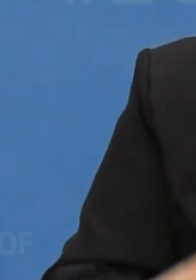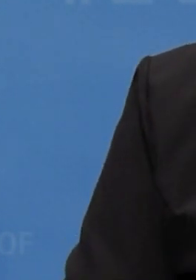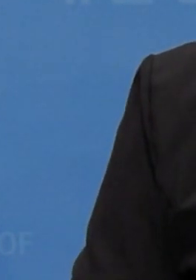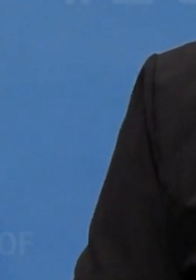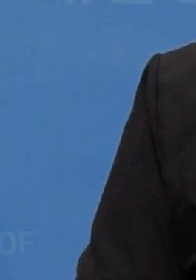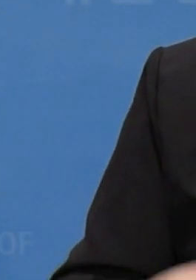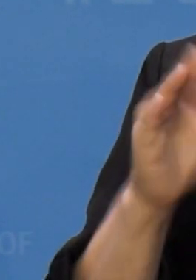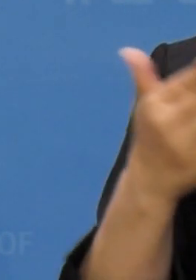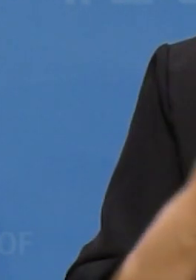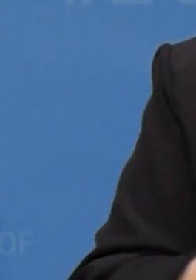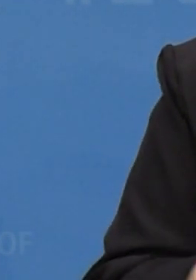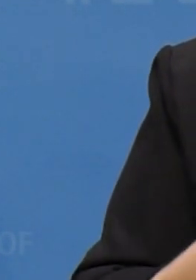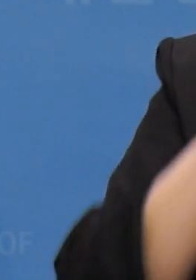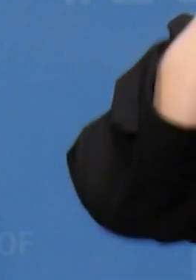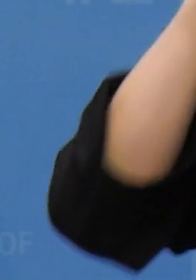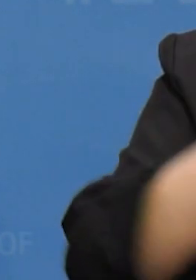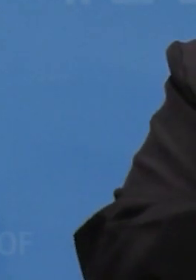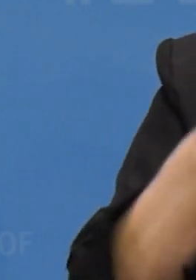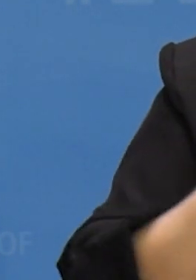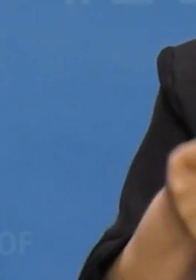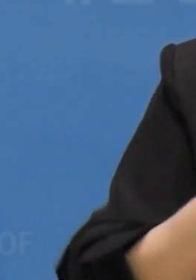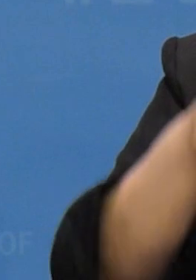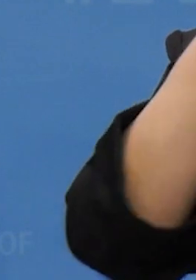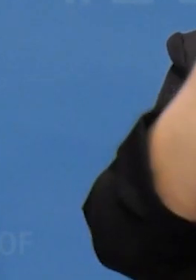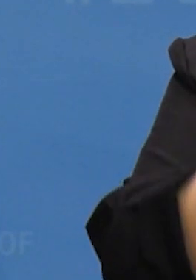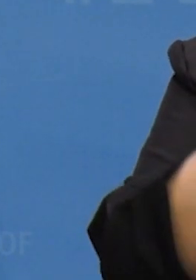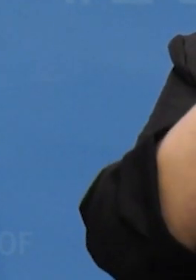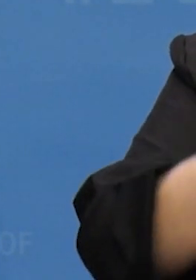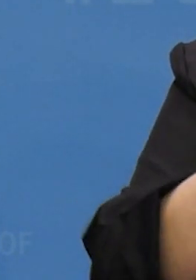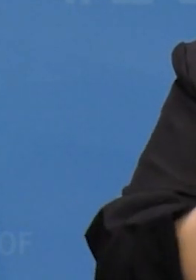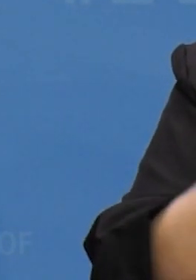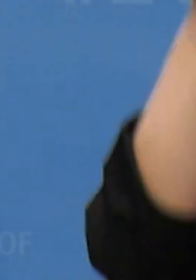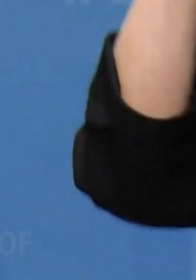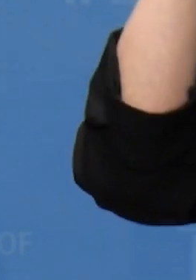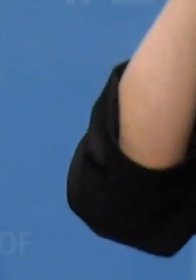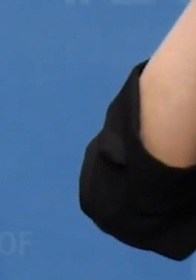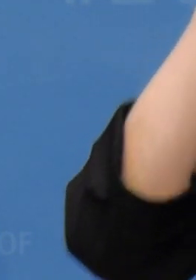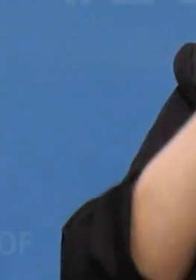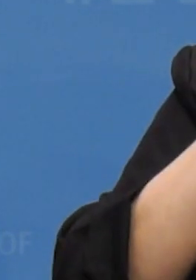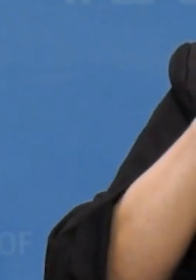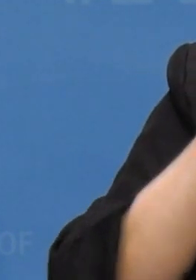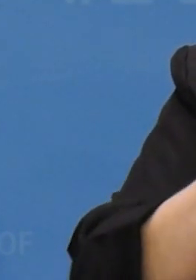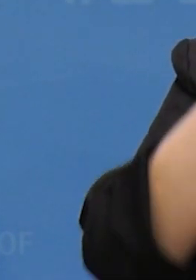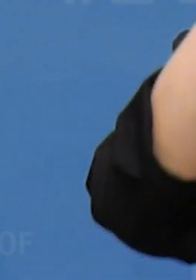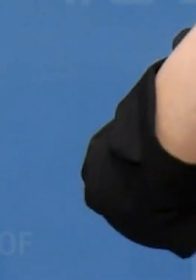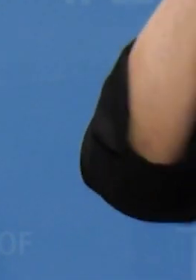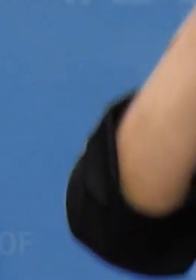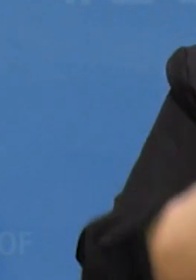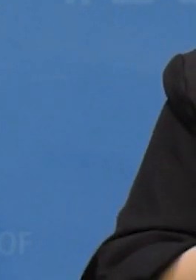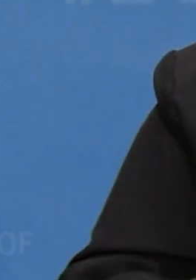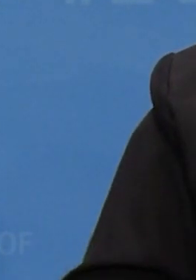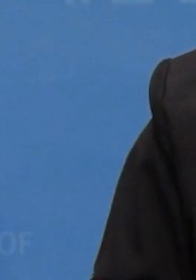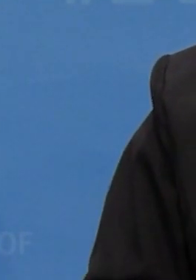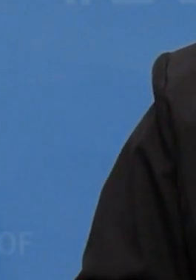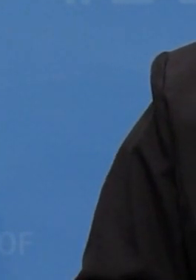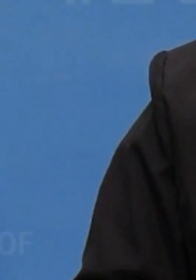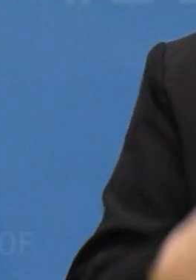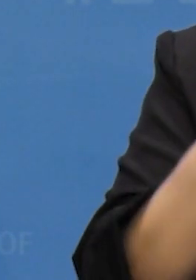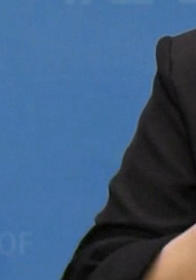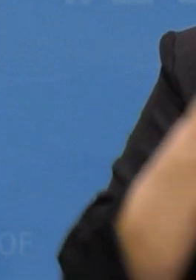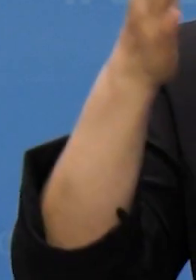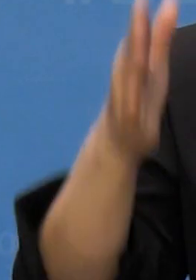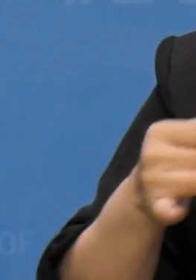무조건 예비타당성 노선으로를 외치고 있습니다 수십 년간